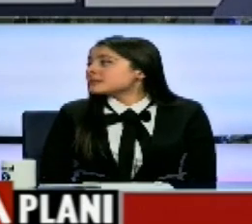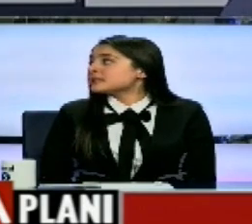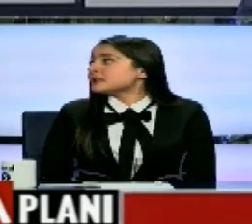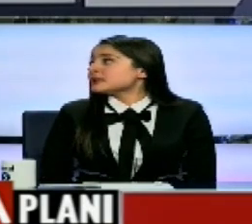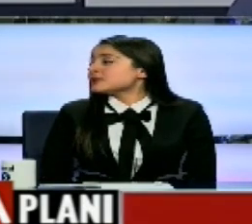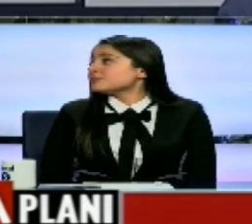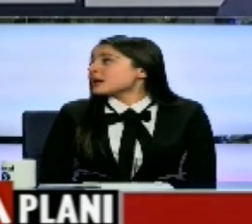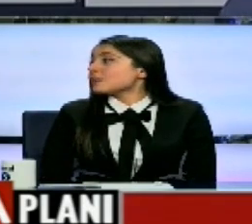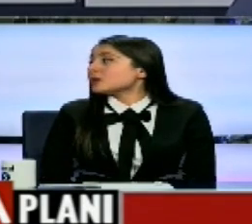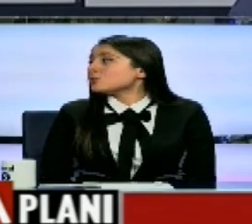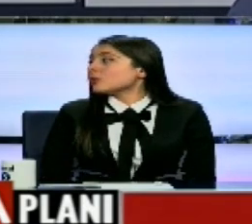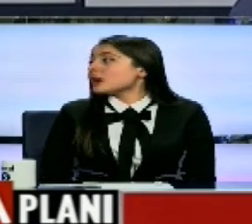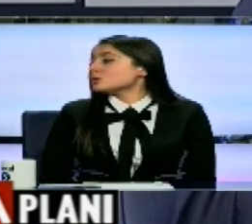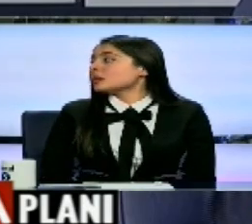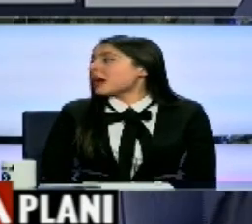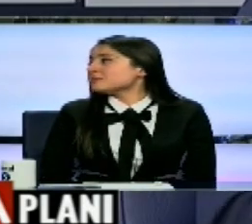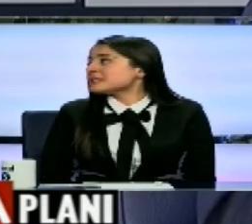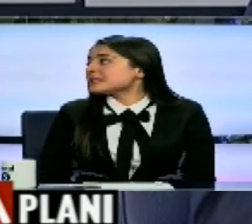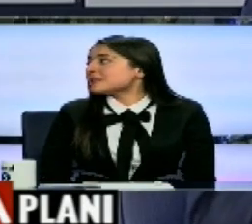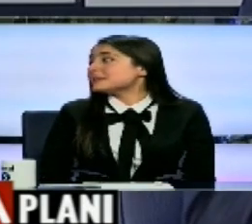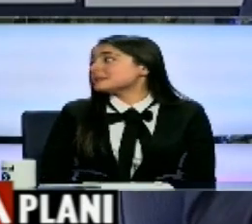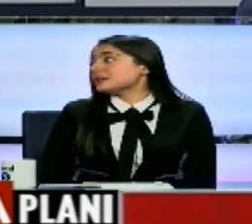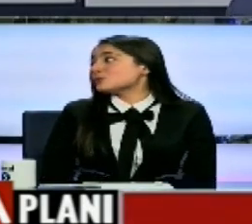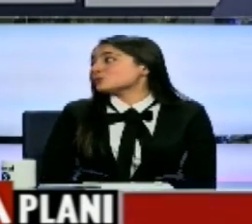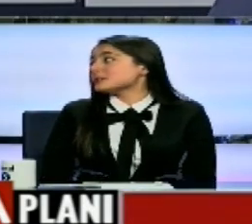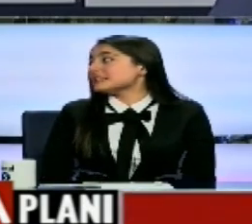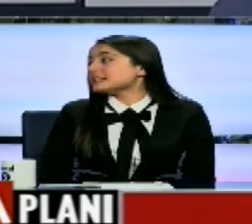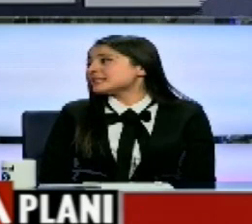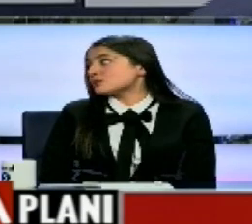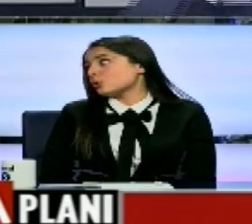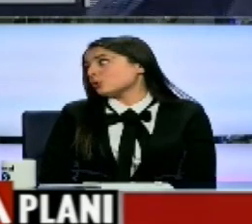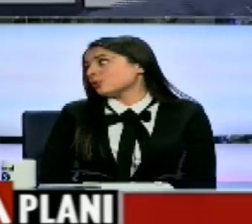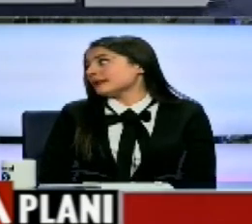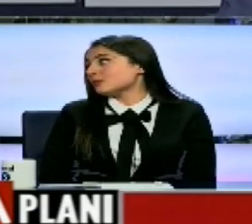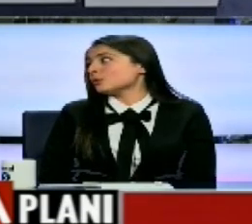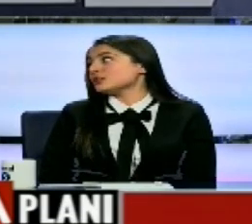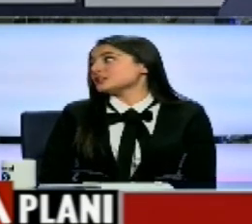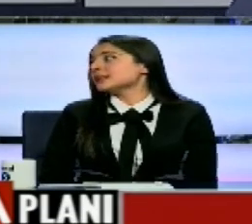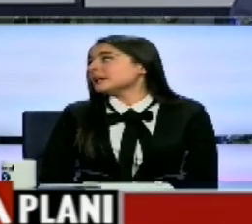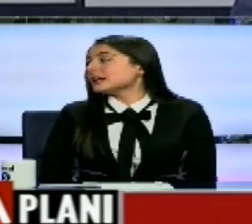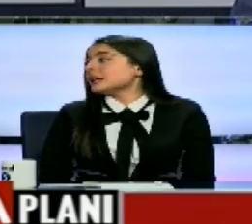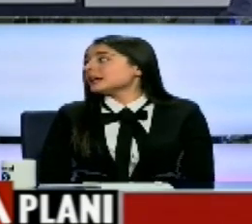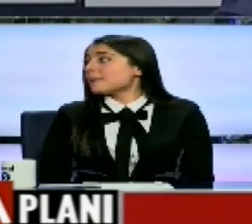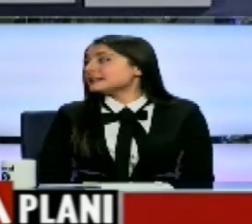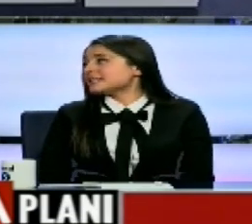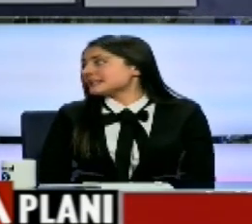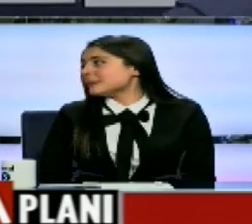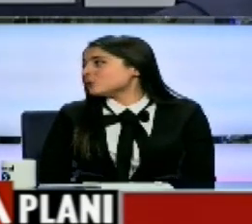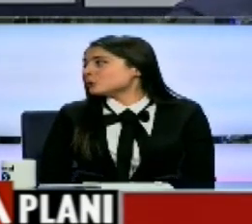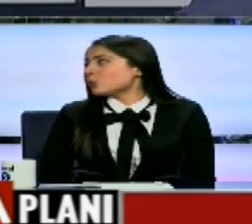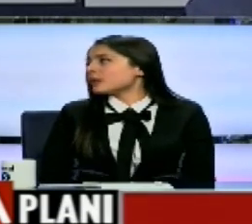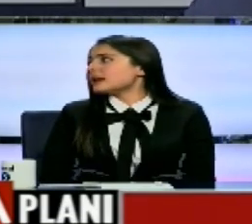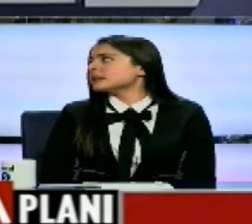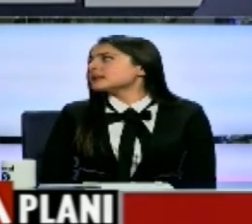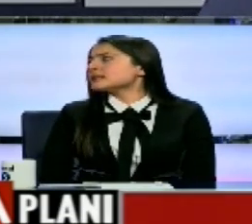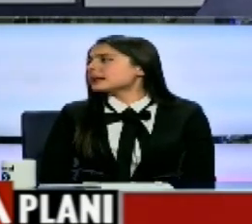Cumhurbaşkanımız Recep Tayyip Erdoğan o kadar çok kalbim ısındı ki biz biliyorsunuz bizlerin hissi çok kuvvetli olduğu için hemen hissedebiliyorum.